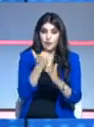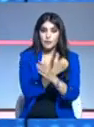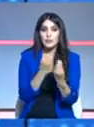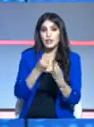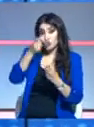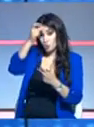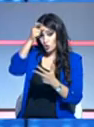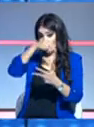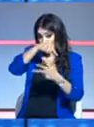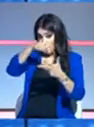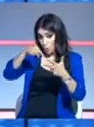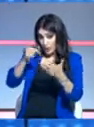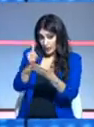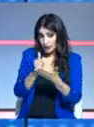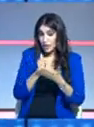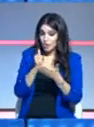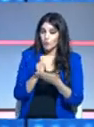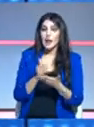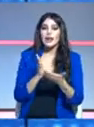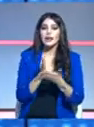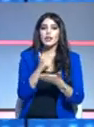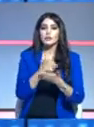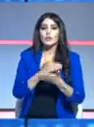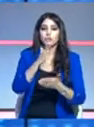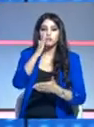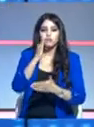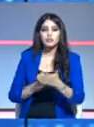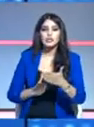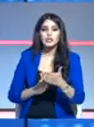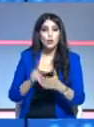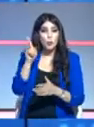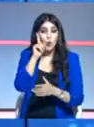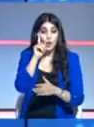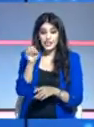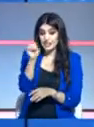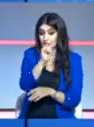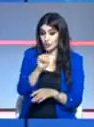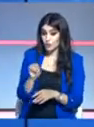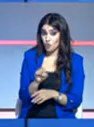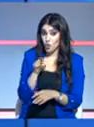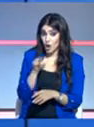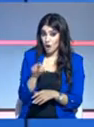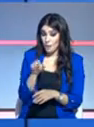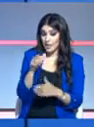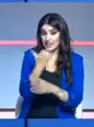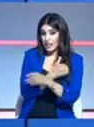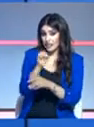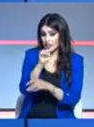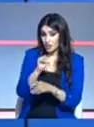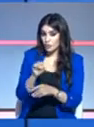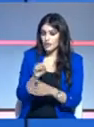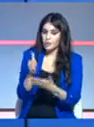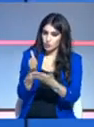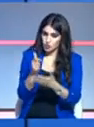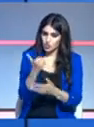تركيا. هذوما الكل يلزم نقص مشتر، على خاطر نحن سينوفارم مش ديما عندنا، دونك يلزم هذوما باش